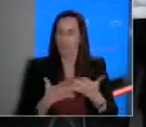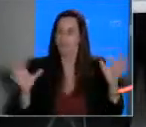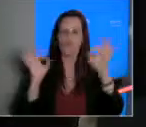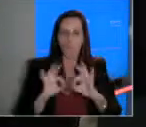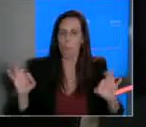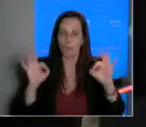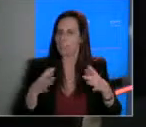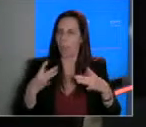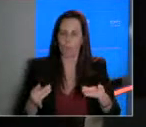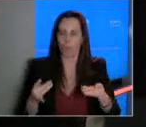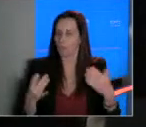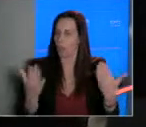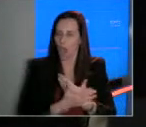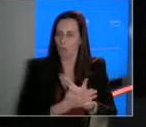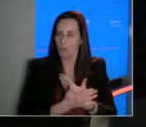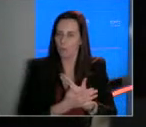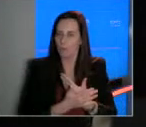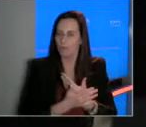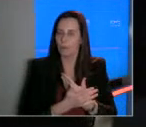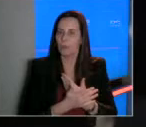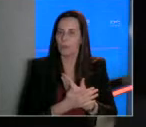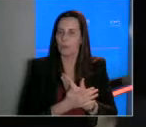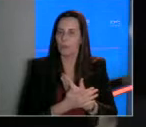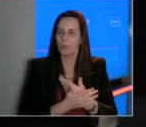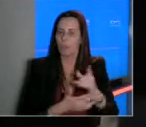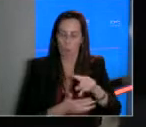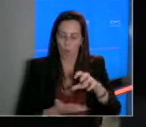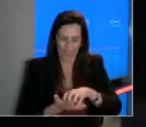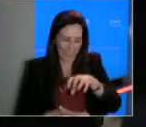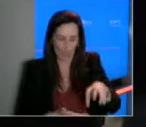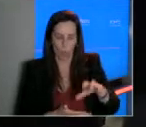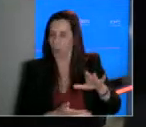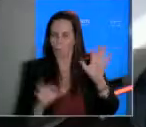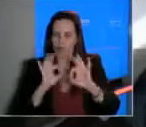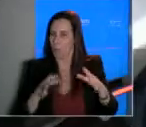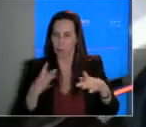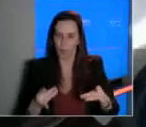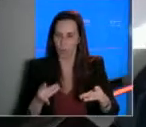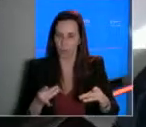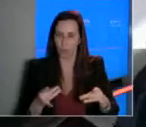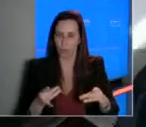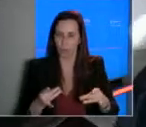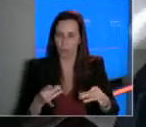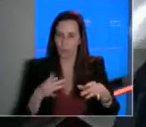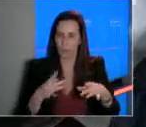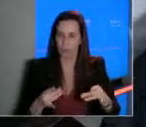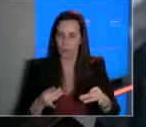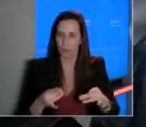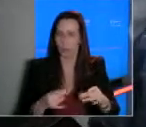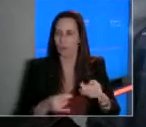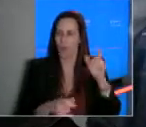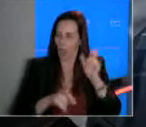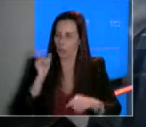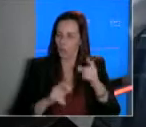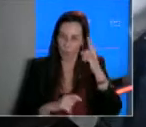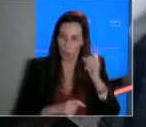שום מקרה הידבקות חדשים, ובמחוז חובי בכלל גם לא היו שם שום מקרים של מה שנקרא הידבקות קהילתית, כלומר